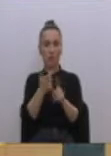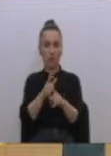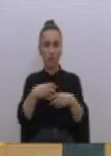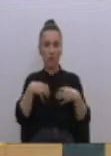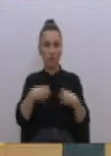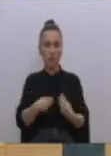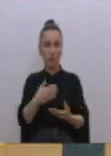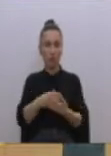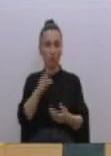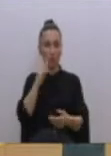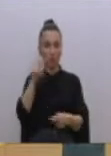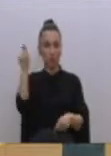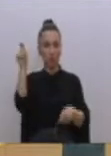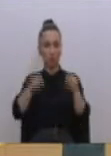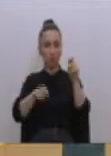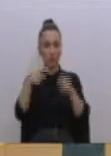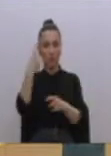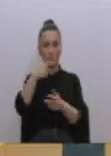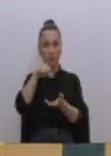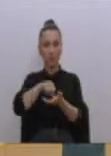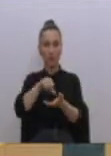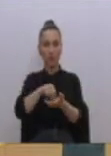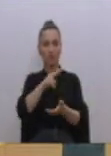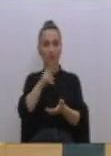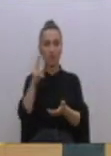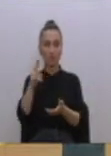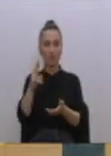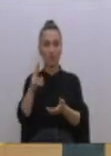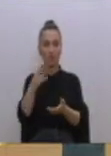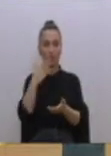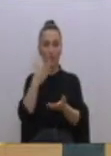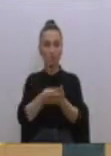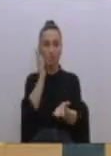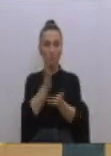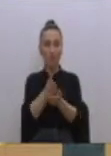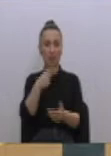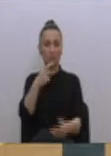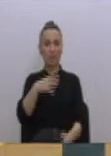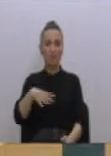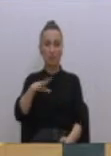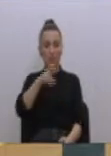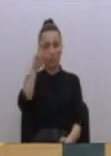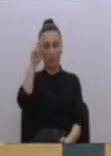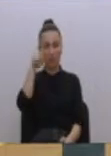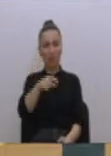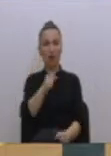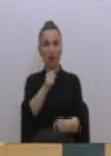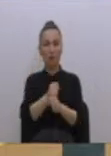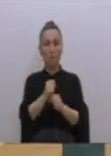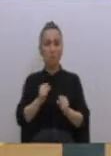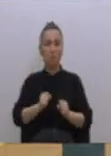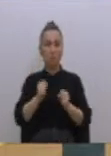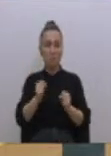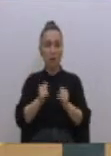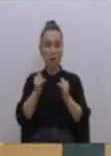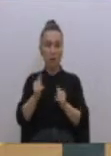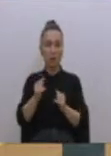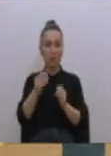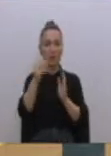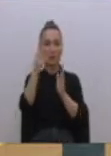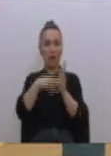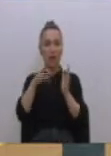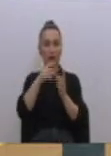Suharo, Rodisa Chamudia, din care ne bist aromat genebi, omeda, date se bulde bio, date se bulde, sunt se bulde, los hele sulebe, acate maximum, sunt se